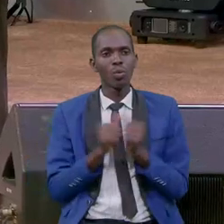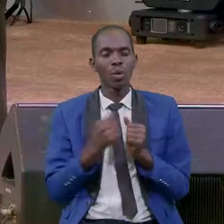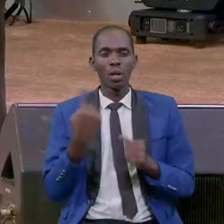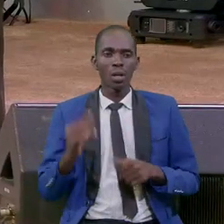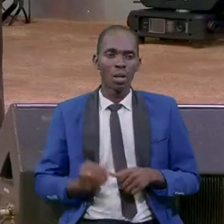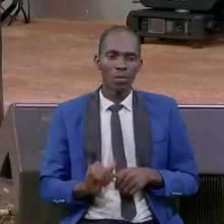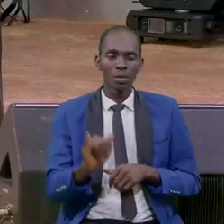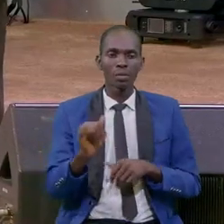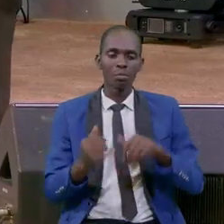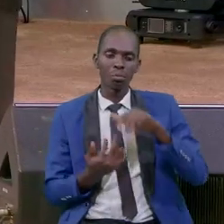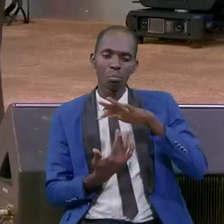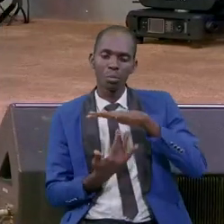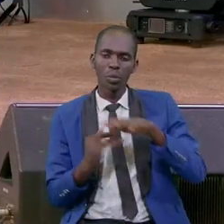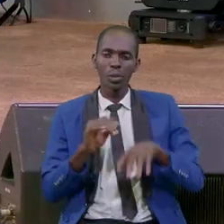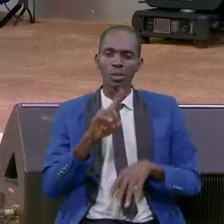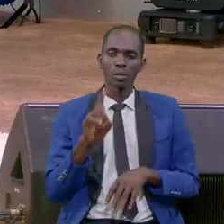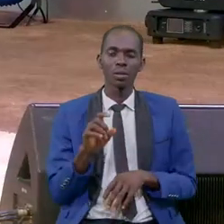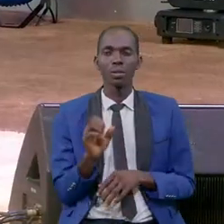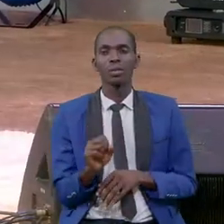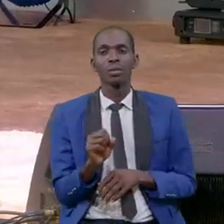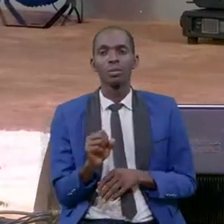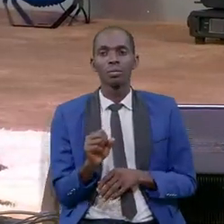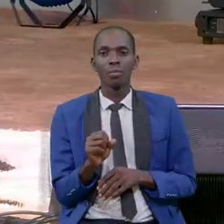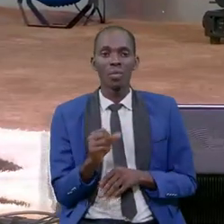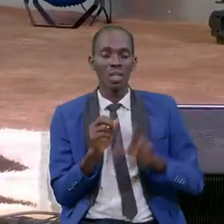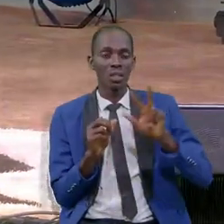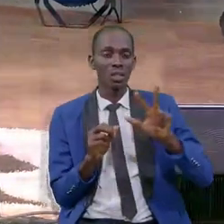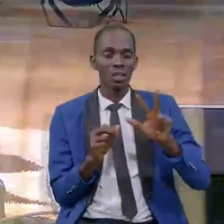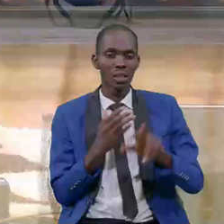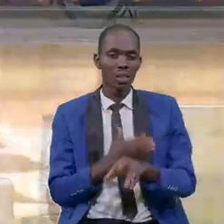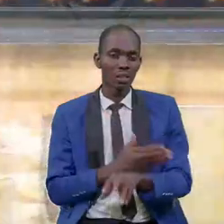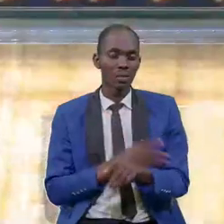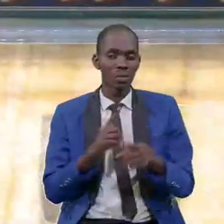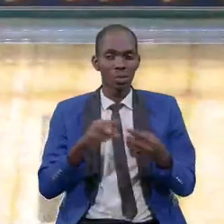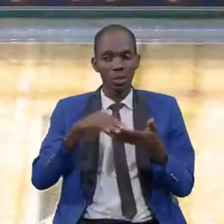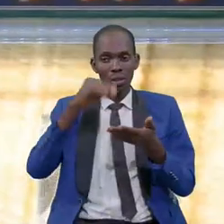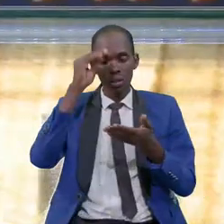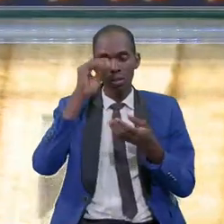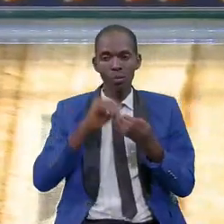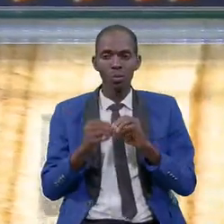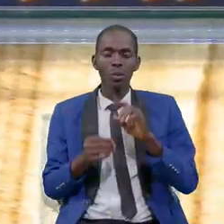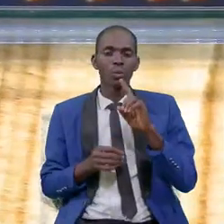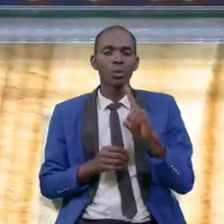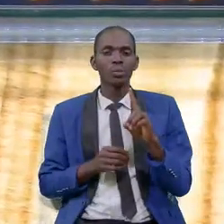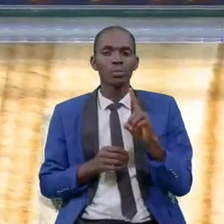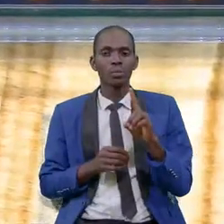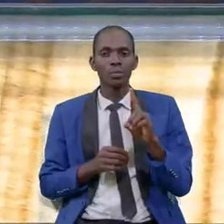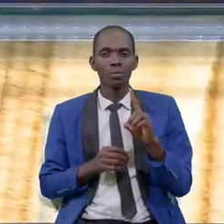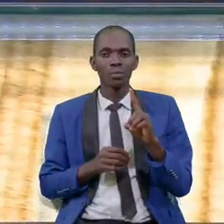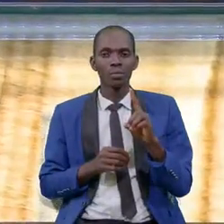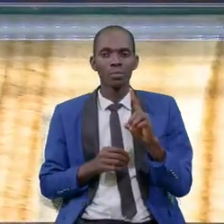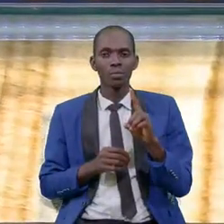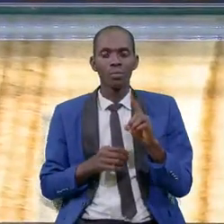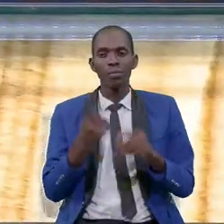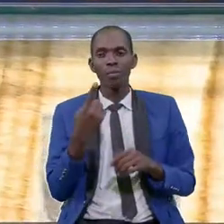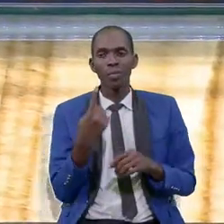de nous pourra rester auprès de flammes éternelles? Nous allons voir trois sous-titres ici. Numéro un, nous allons